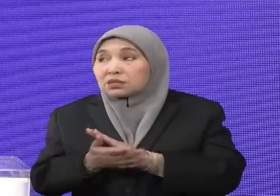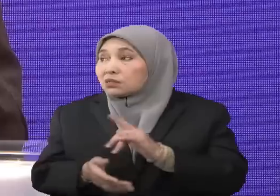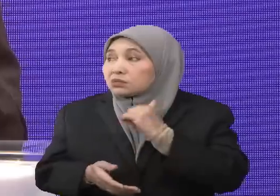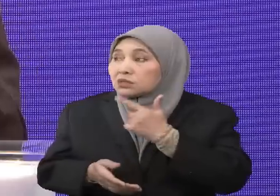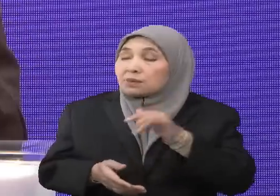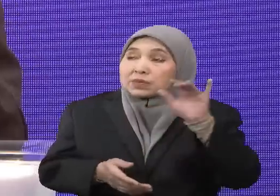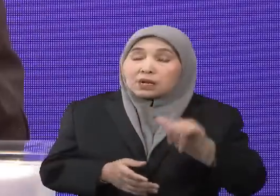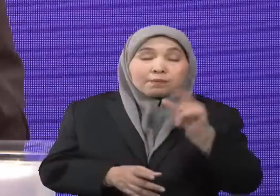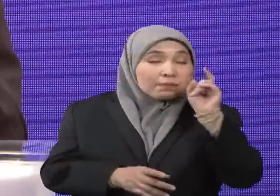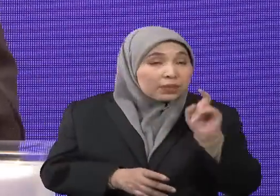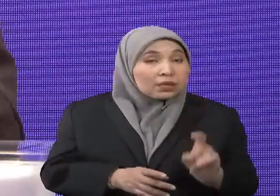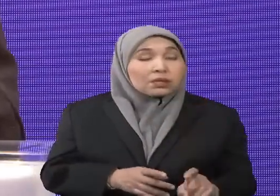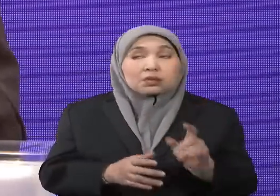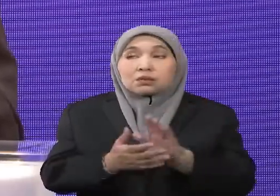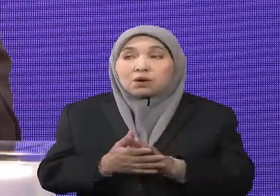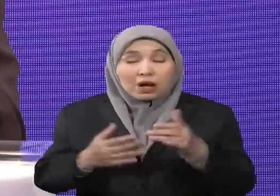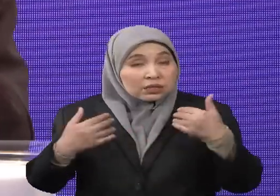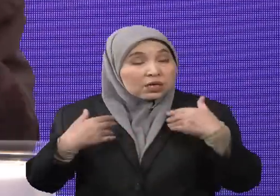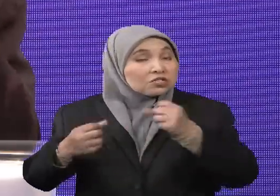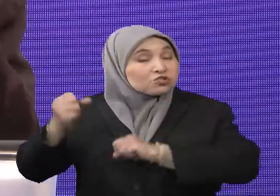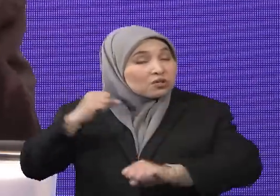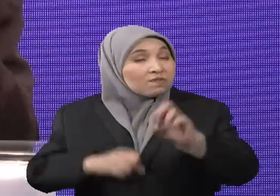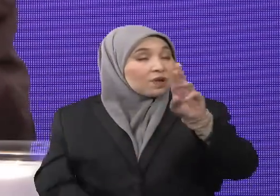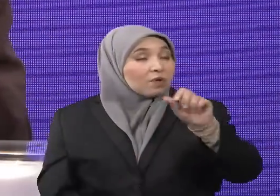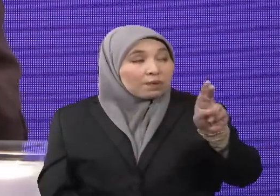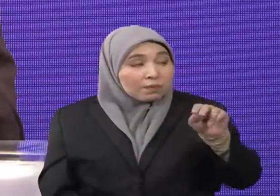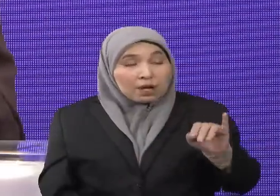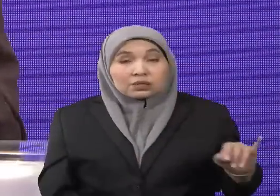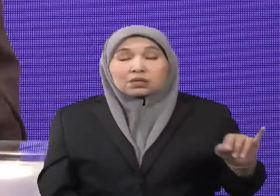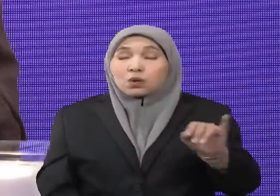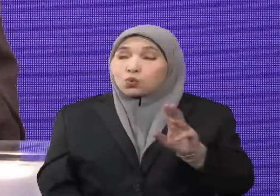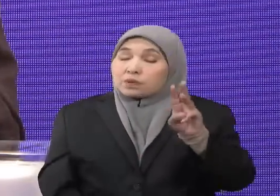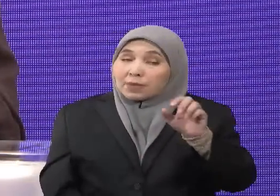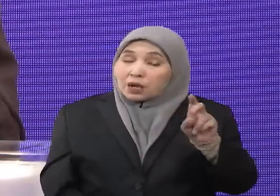perlu mempunyai sifat Rabbani di ujung ayat ini